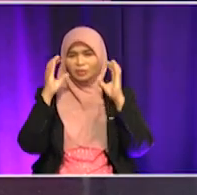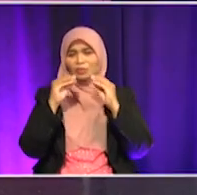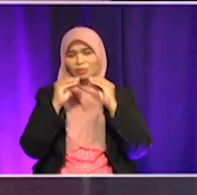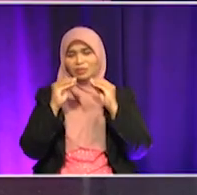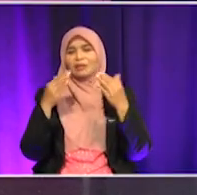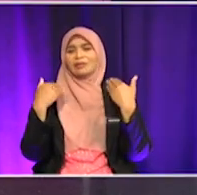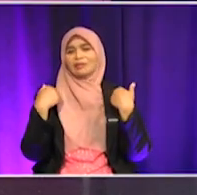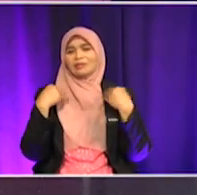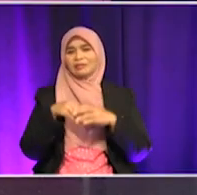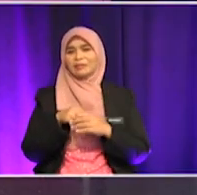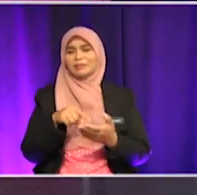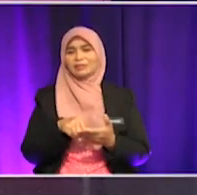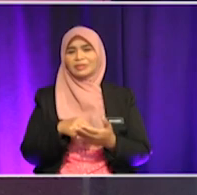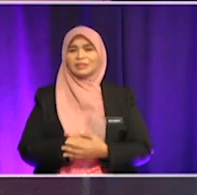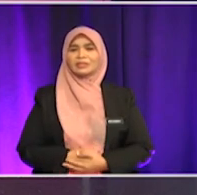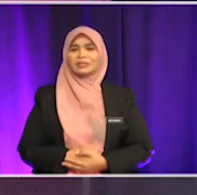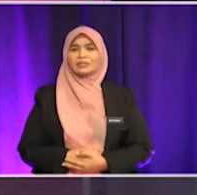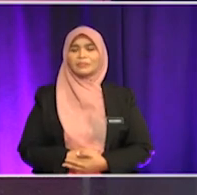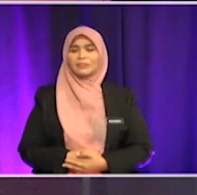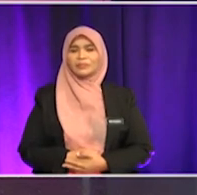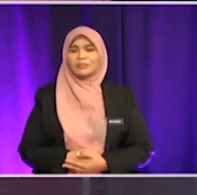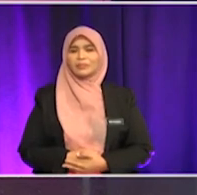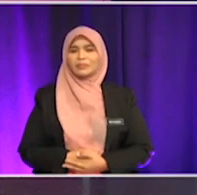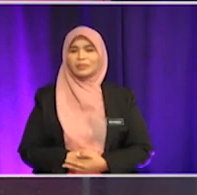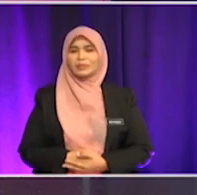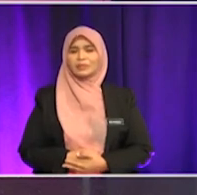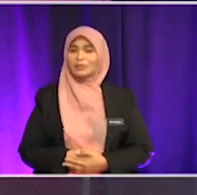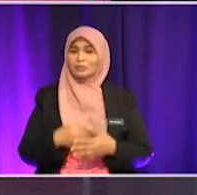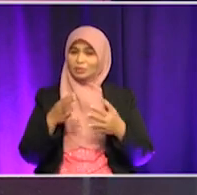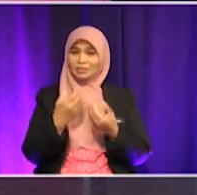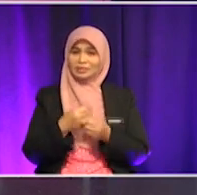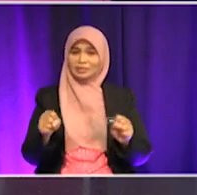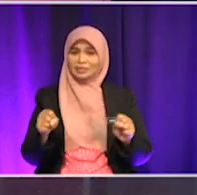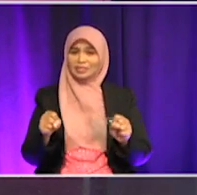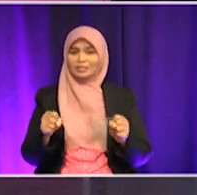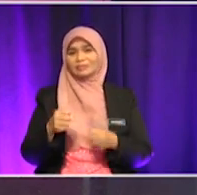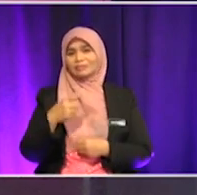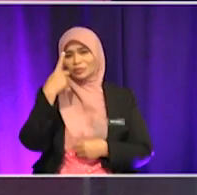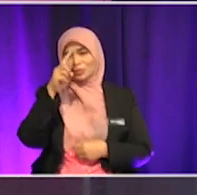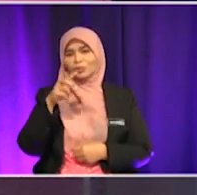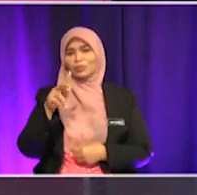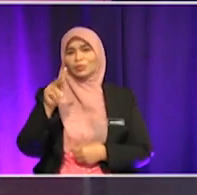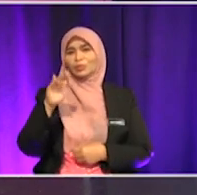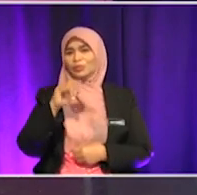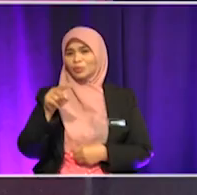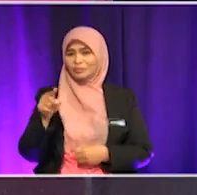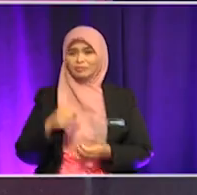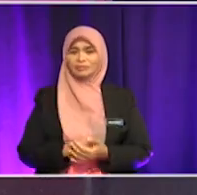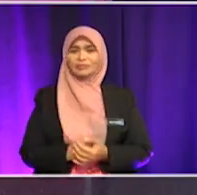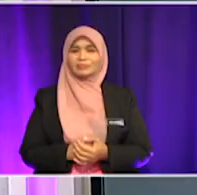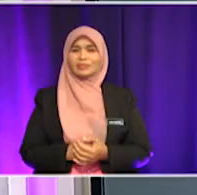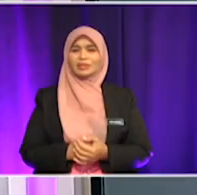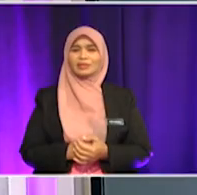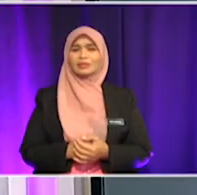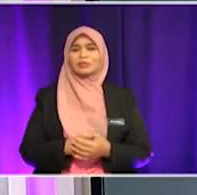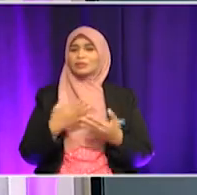dulu. Okey, okey, okey. Okey, Irfan, Irfan dah ready untuk kuis matematik kita nanti. Tinggal lagi 2 hari lagi ni. Ya, cikgu. Irfan